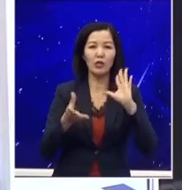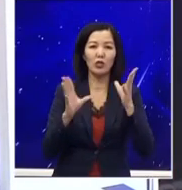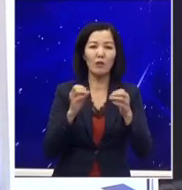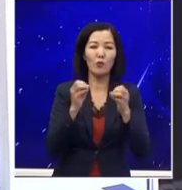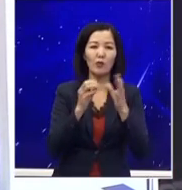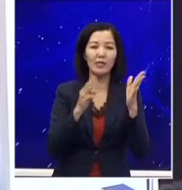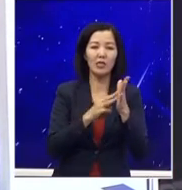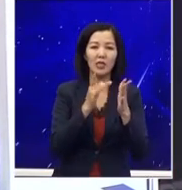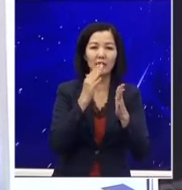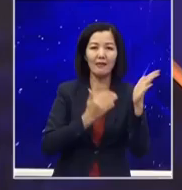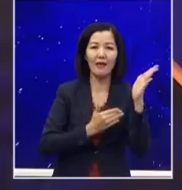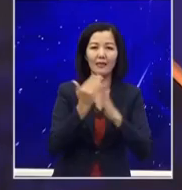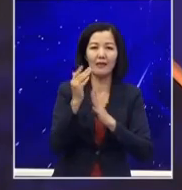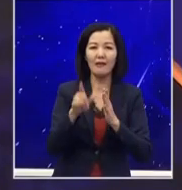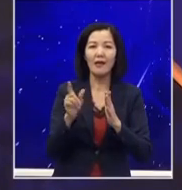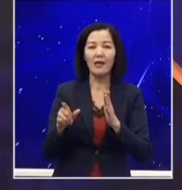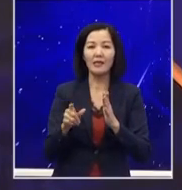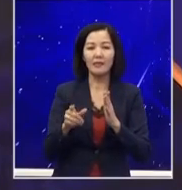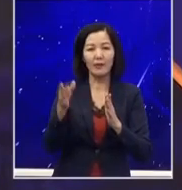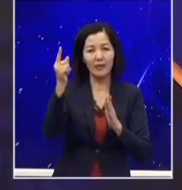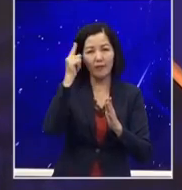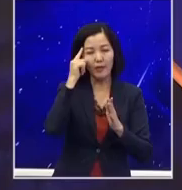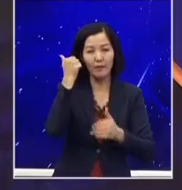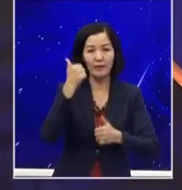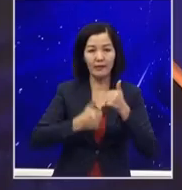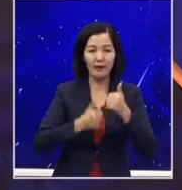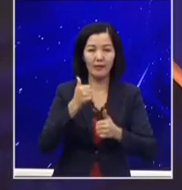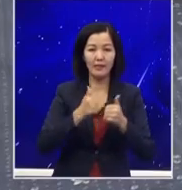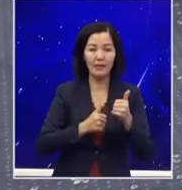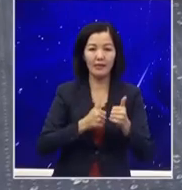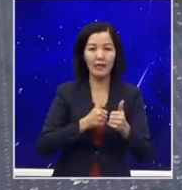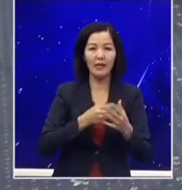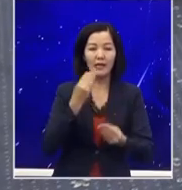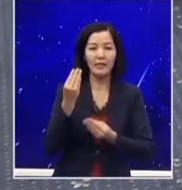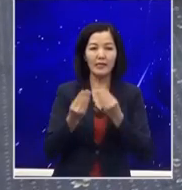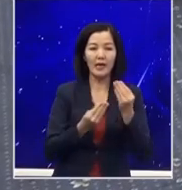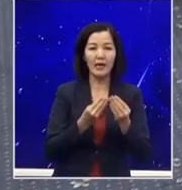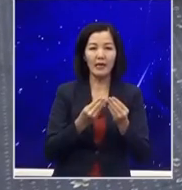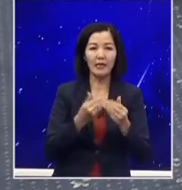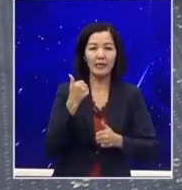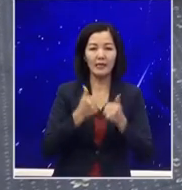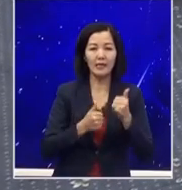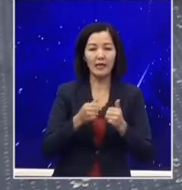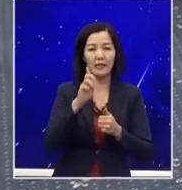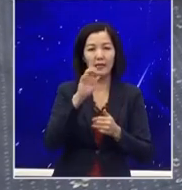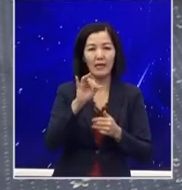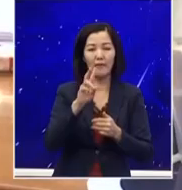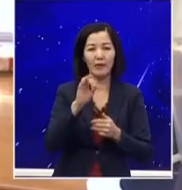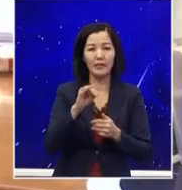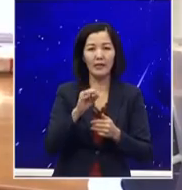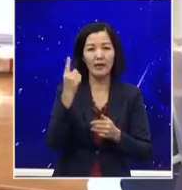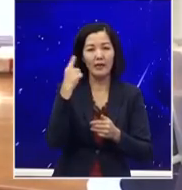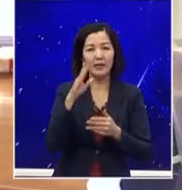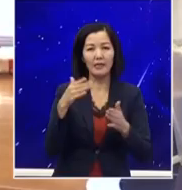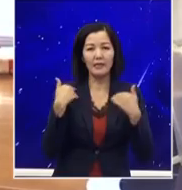мұғалімдер, жалпы 18 жастан асқан азаматтар білімін сынға салды. Зияткерлік сайыс, елбасы идеясының төңірегінде біріктіру,